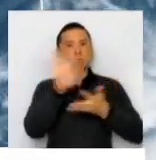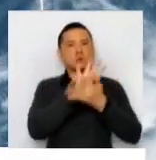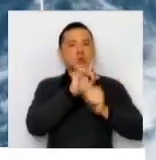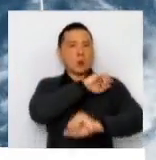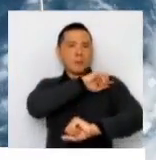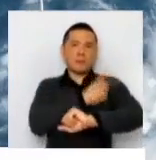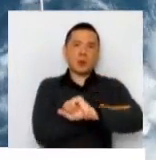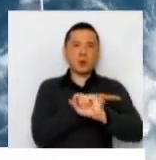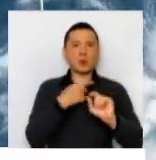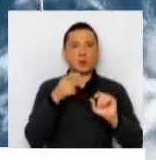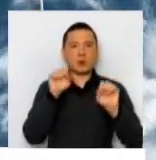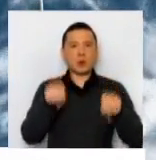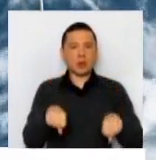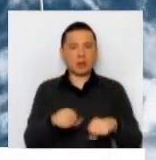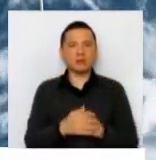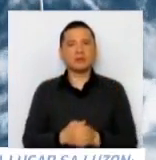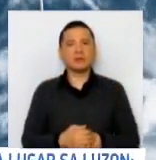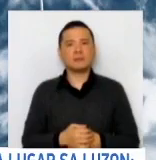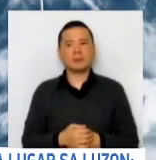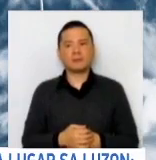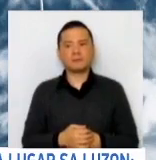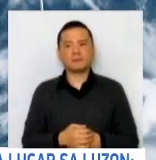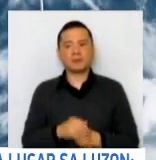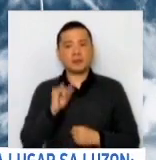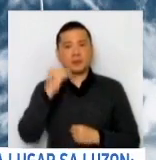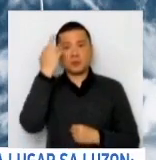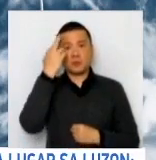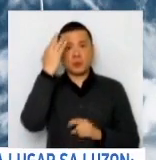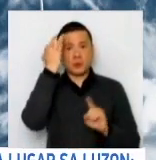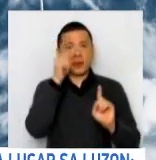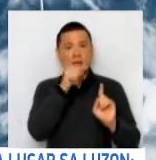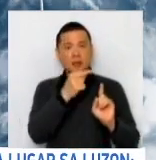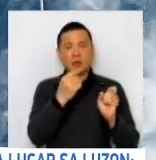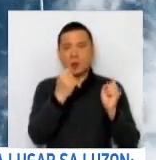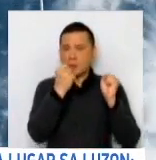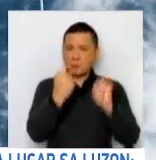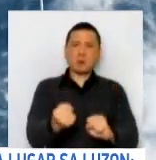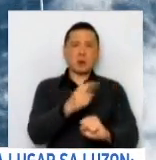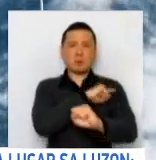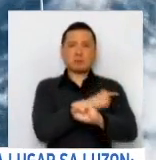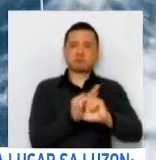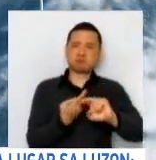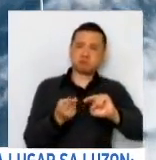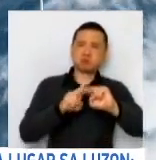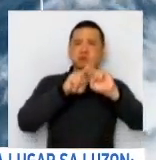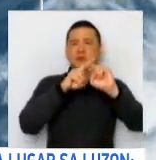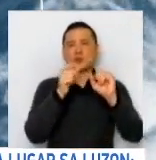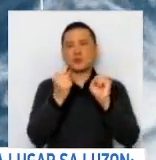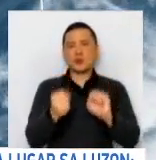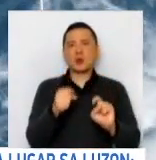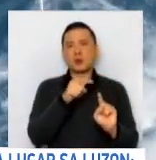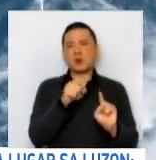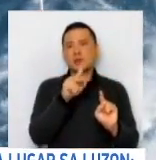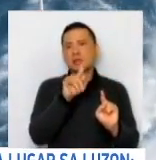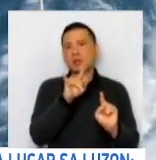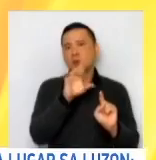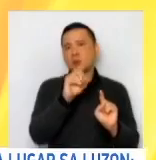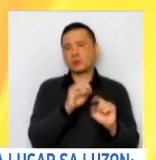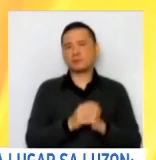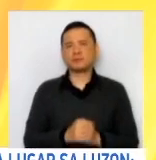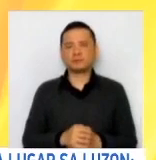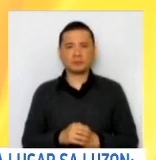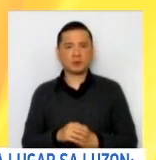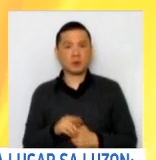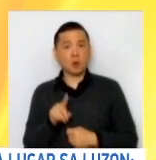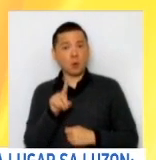mga factors dito yung naging rason kung bakit nag-intensify into a typhoon itong ang bagyong si Kiko. Oh, 150 kilometers per